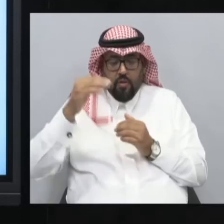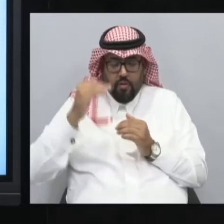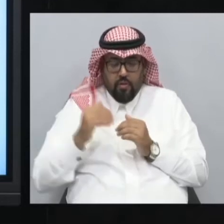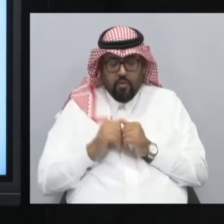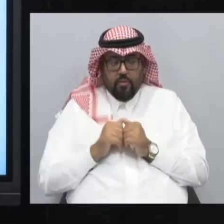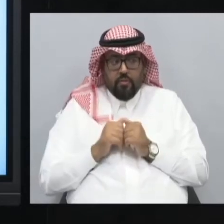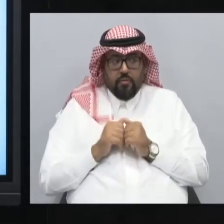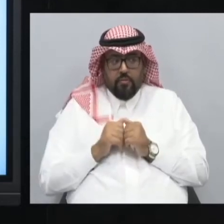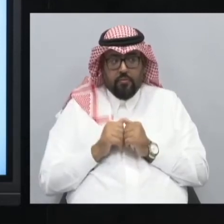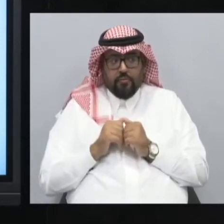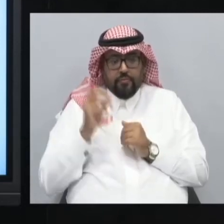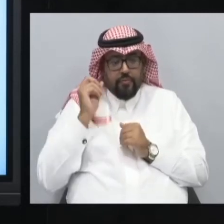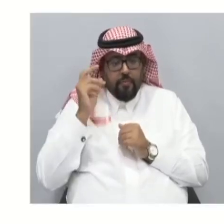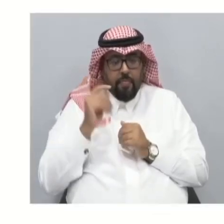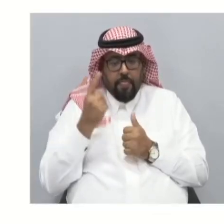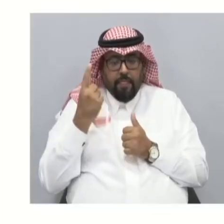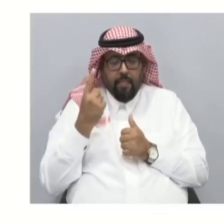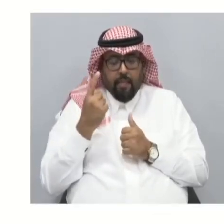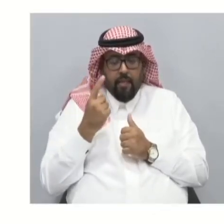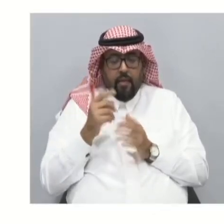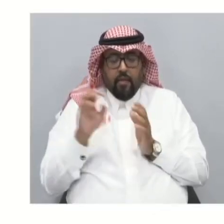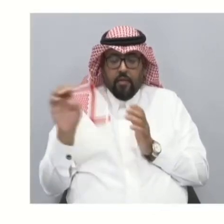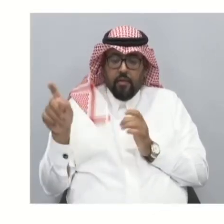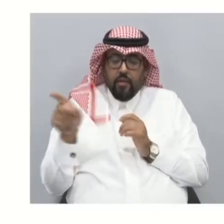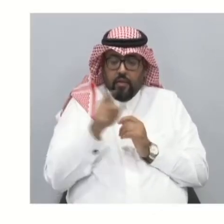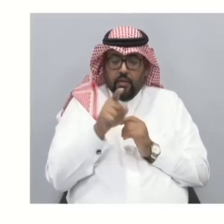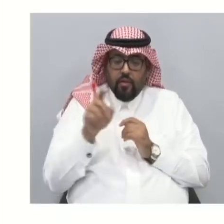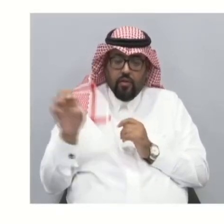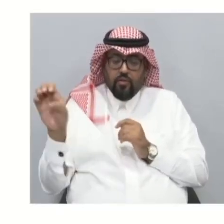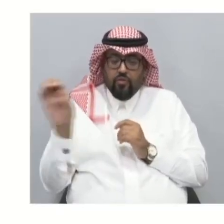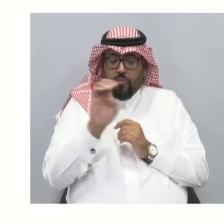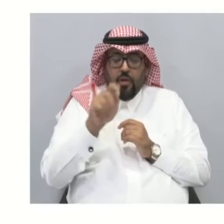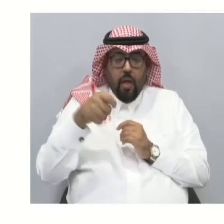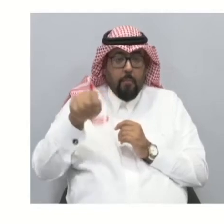تفكر فيها هنا أكثر. واحد، وضع خط تحت الجملة المفتاحية.